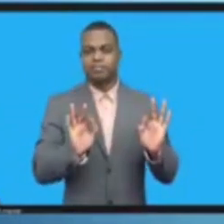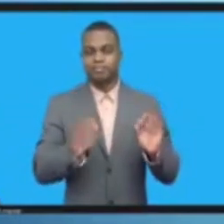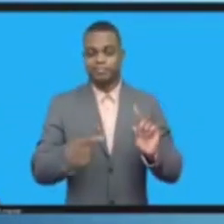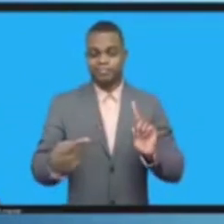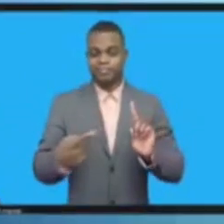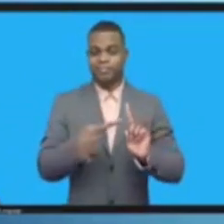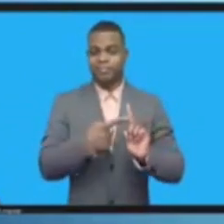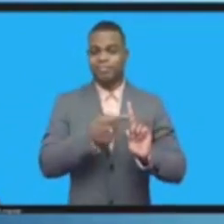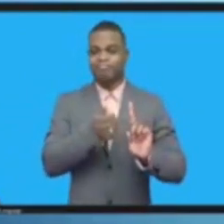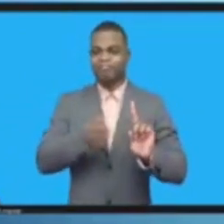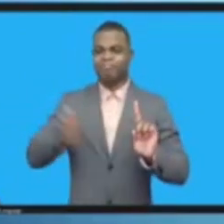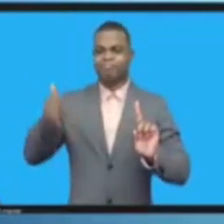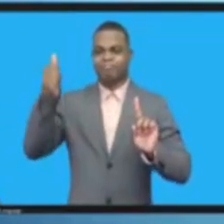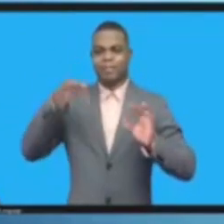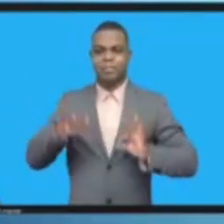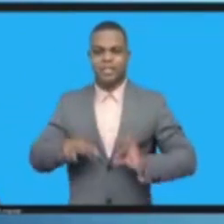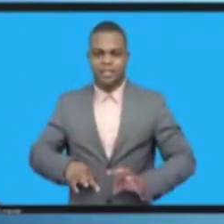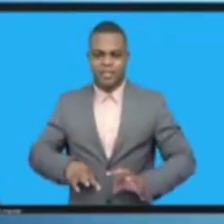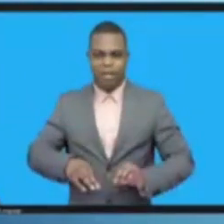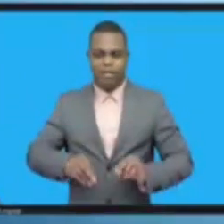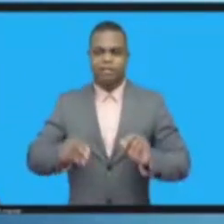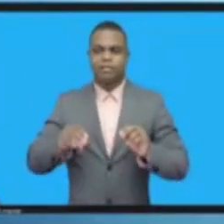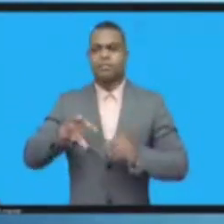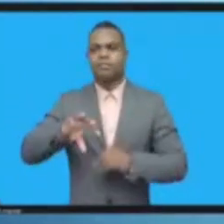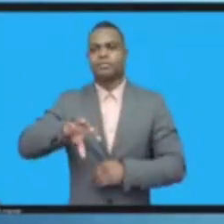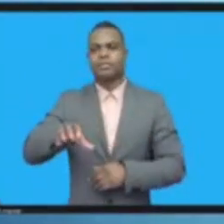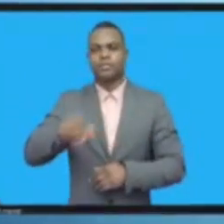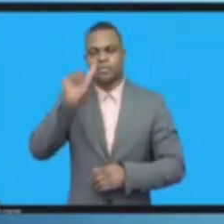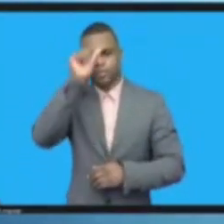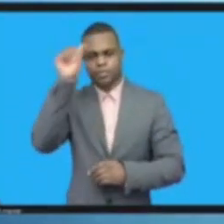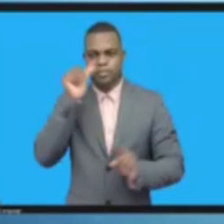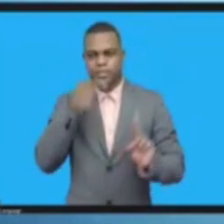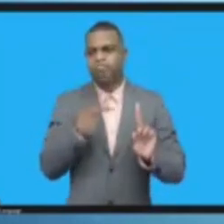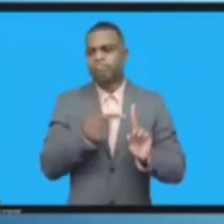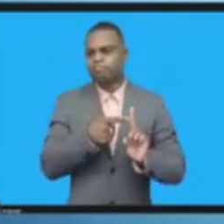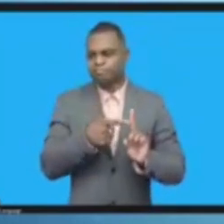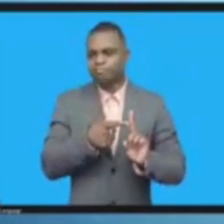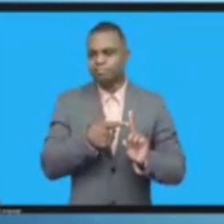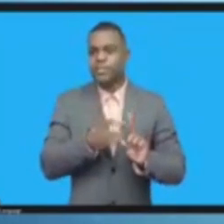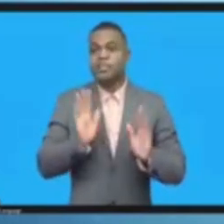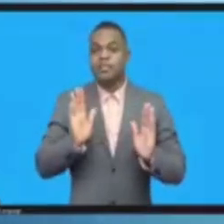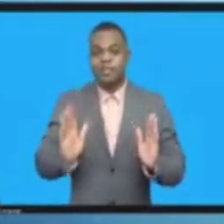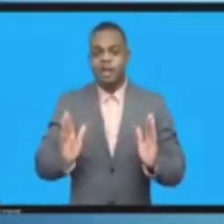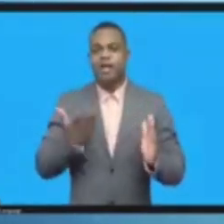présent passer à la suite de notre programme et je vais donner la parole